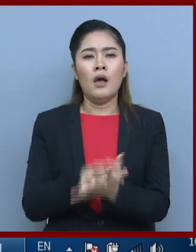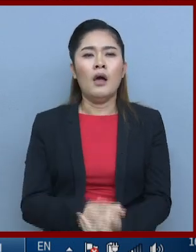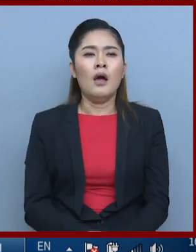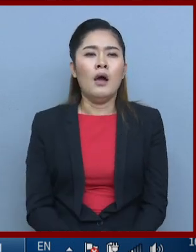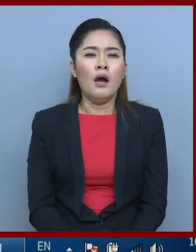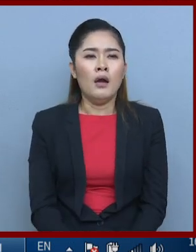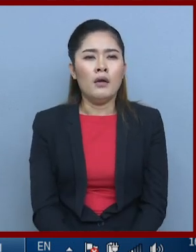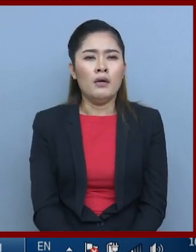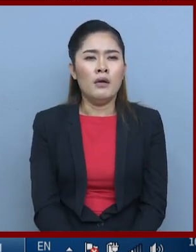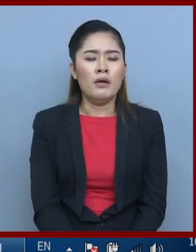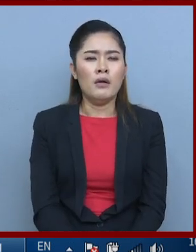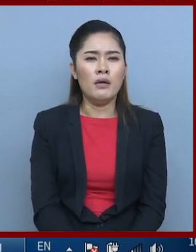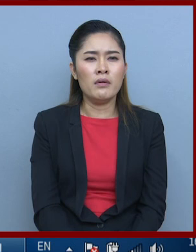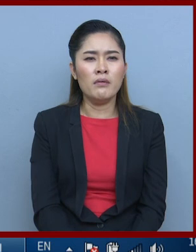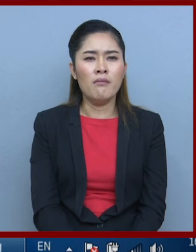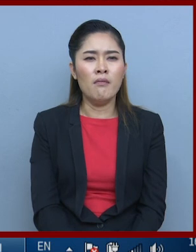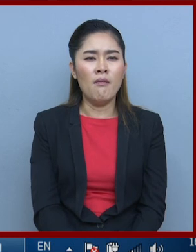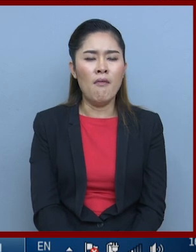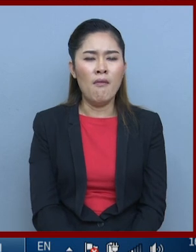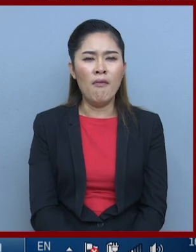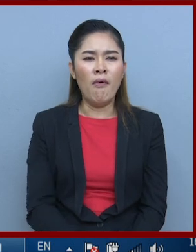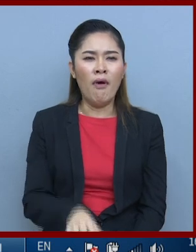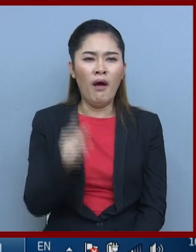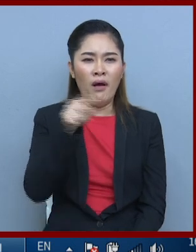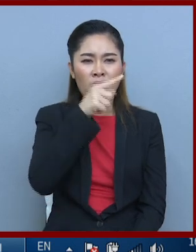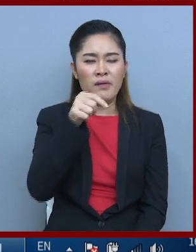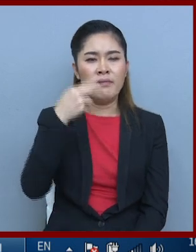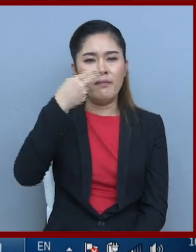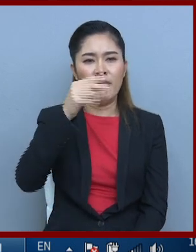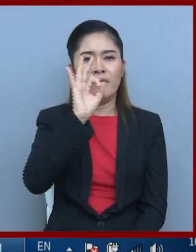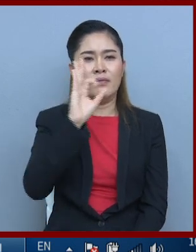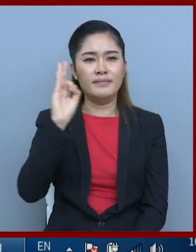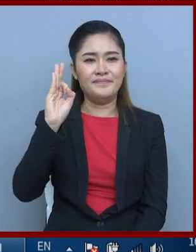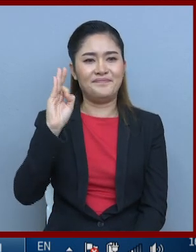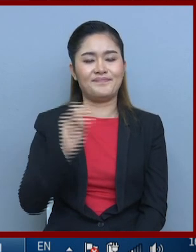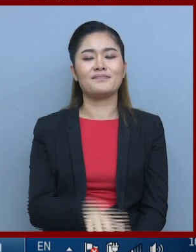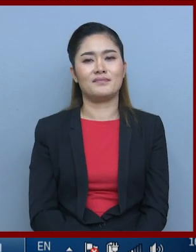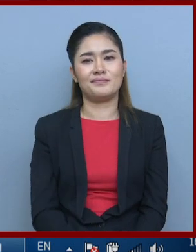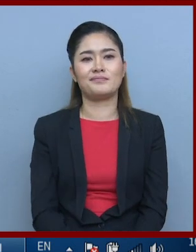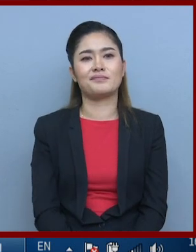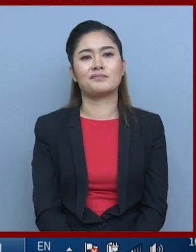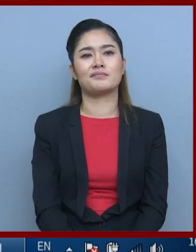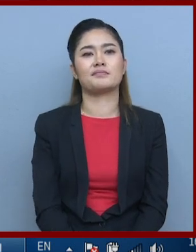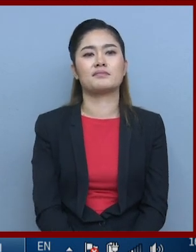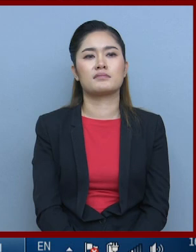and h อะไร and h ff and